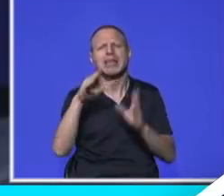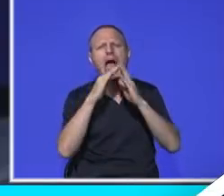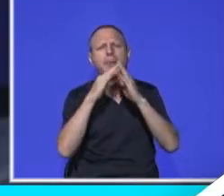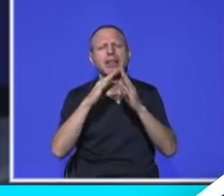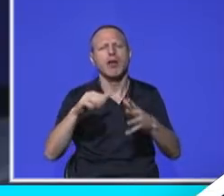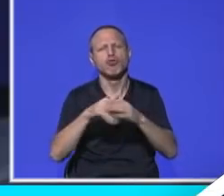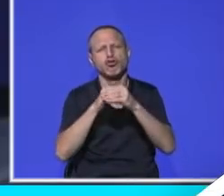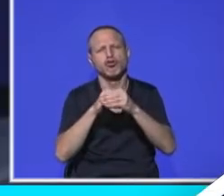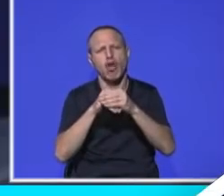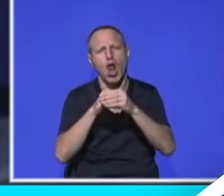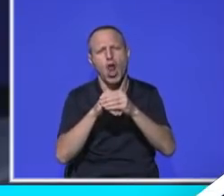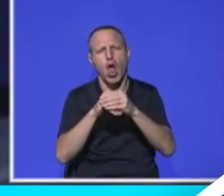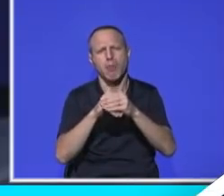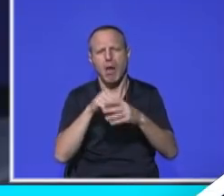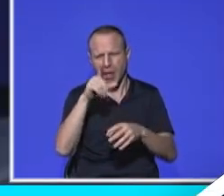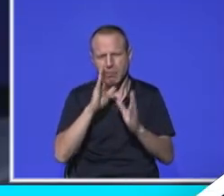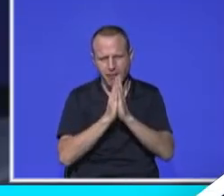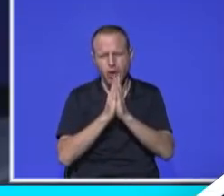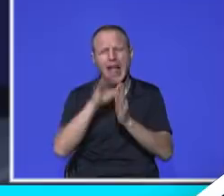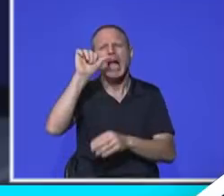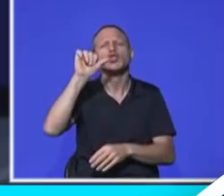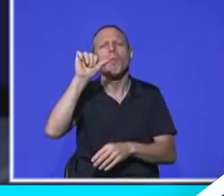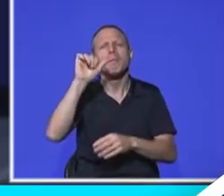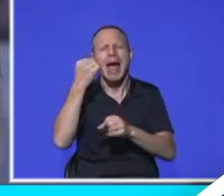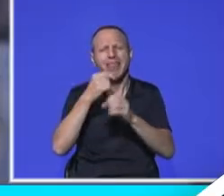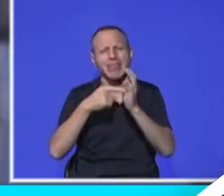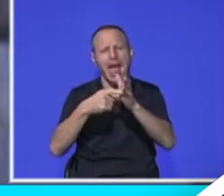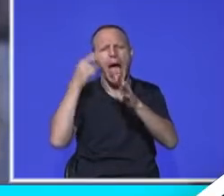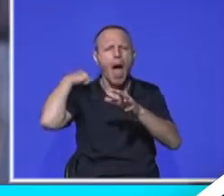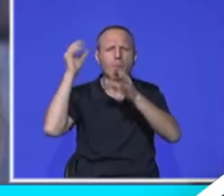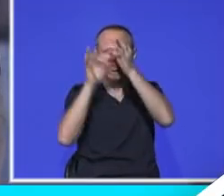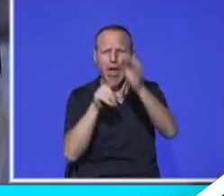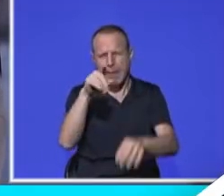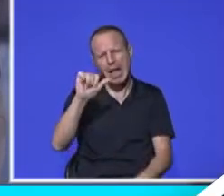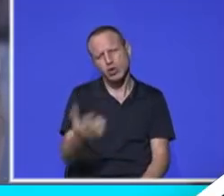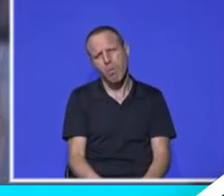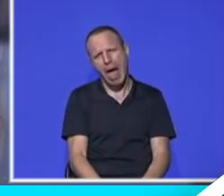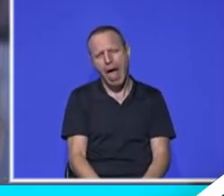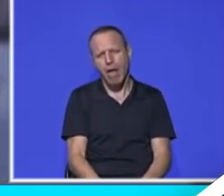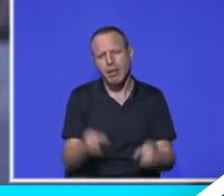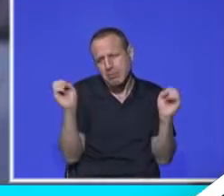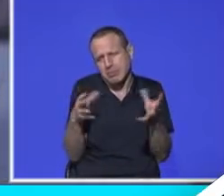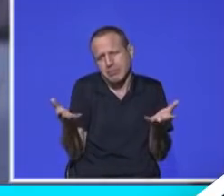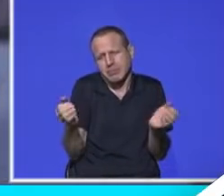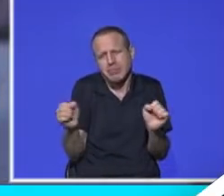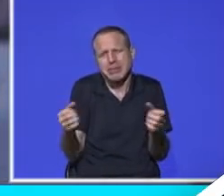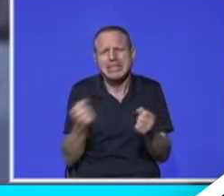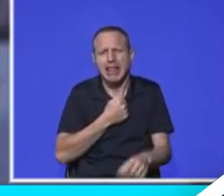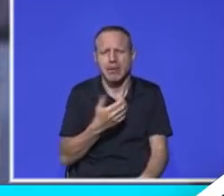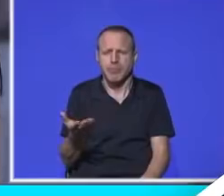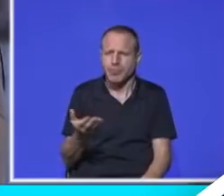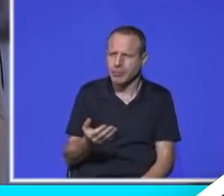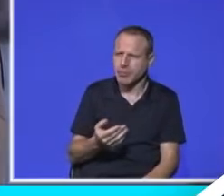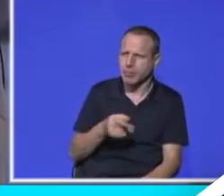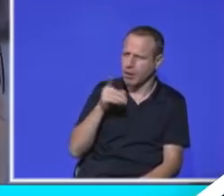מבקשת שהסקופה תראה עמוד שדרה? הם הסקופה. אני, אתה יודע, אני מנסה להבין, הרי זה לא יכול להיות, הרי הוא